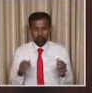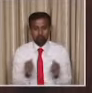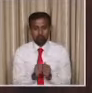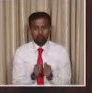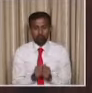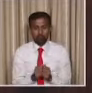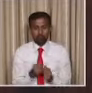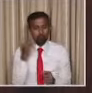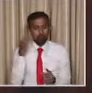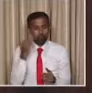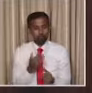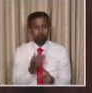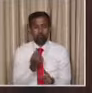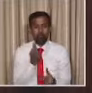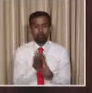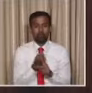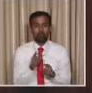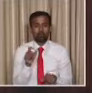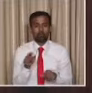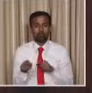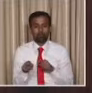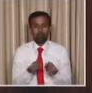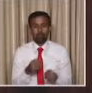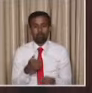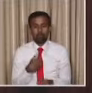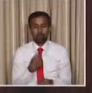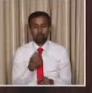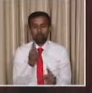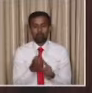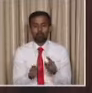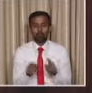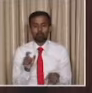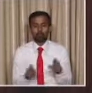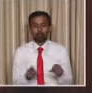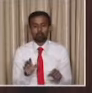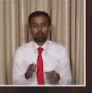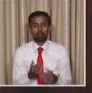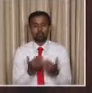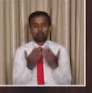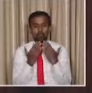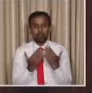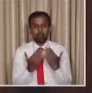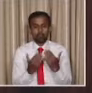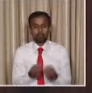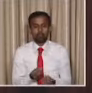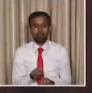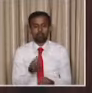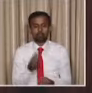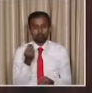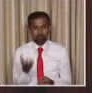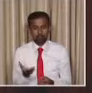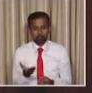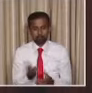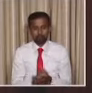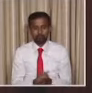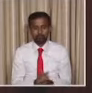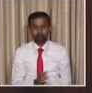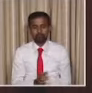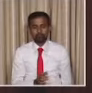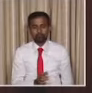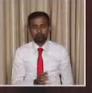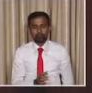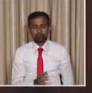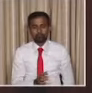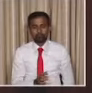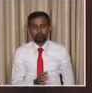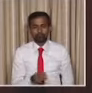කිරීම පිළිබඳව මහනුවර කෙනෙක් හැටියට අපේ මහනුවර ජනතාවගේ ප්‍රසාදයක් අපි එතුමාට මේ වෙලාවේ පුද කර සින්නවා. ඒ වගේම